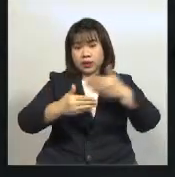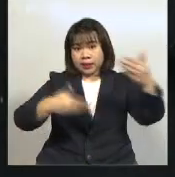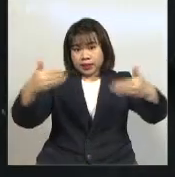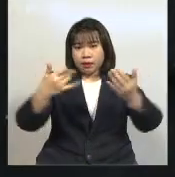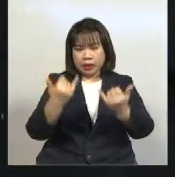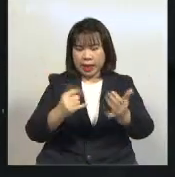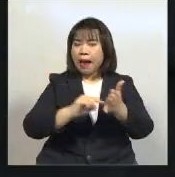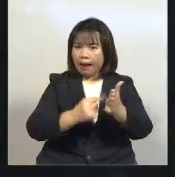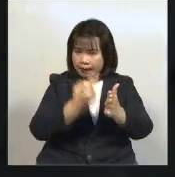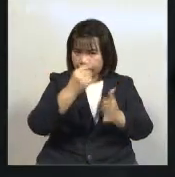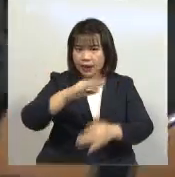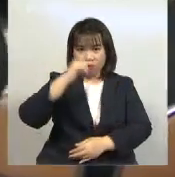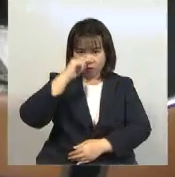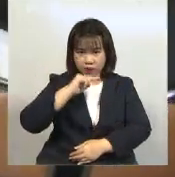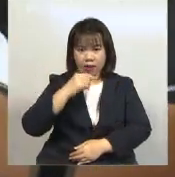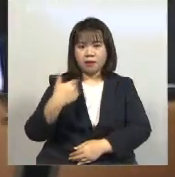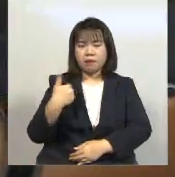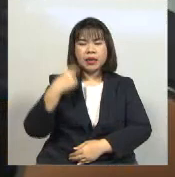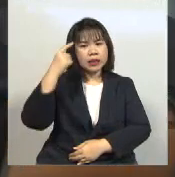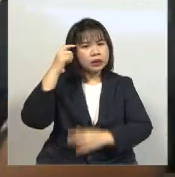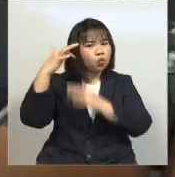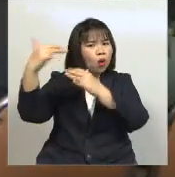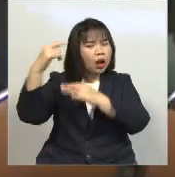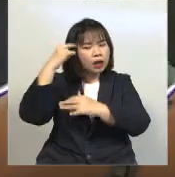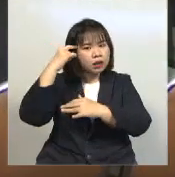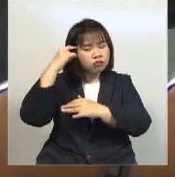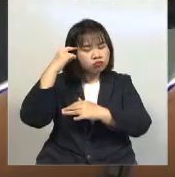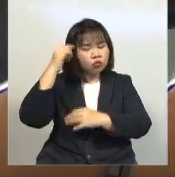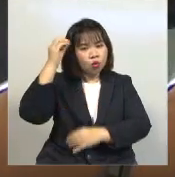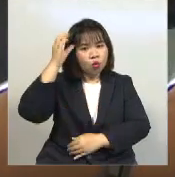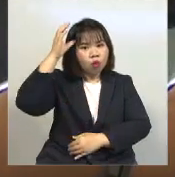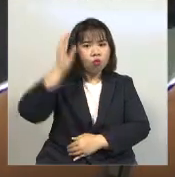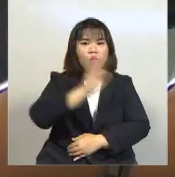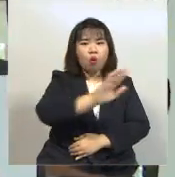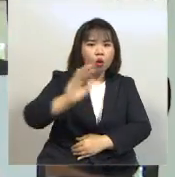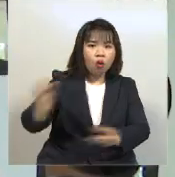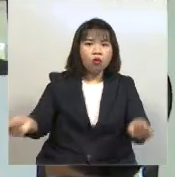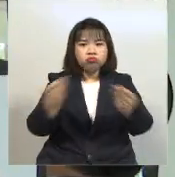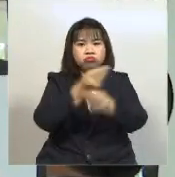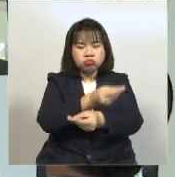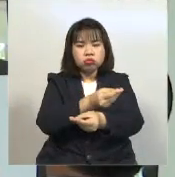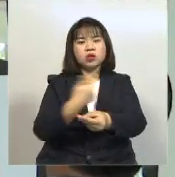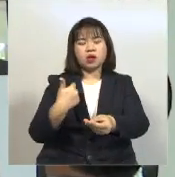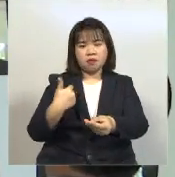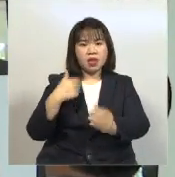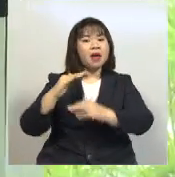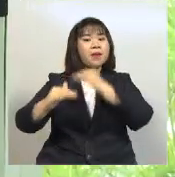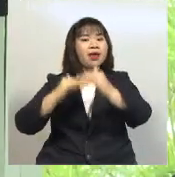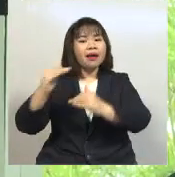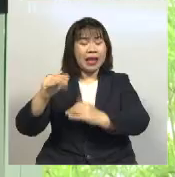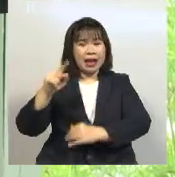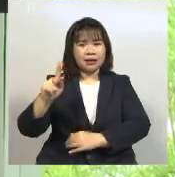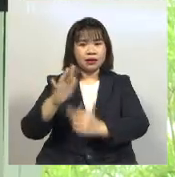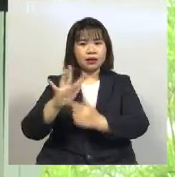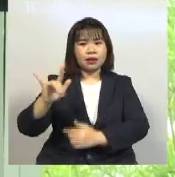จะจัดขึ้นเป็นครั้งแรกในประเทศไทยหวังเป็นเวทีแลกเปลี่ยนองค์ความรู้ระดับนานาชาติเพื่อส่งเสริมการพัฒนากัญชาเพื่อ